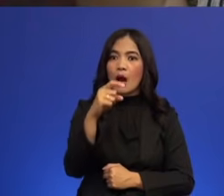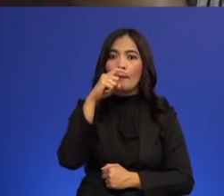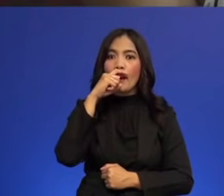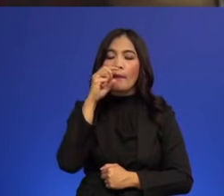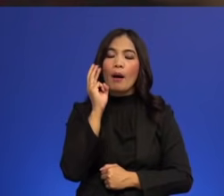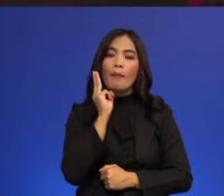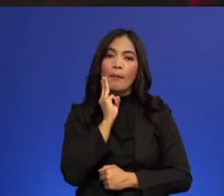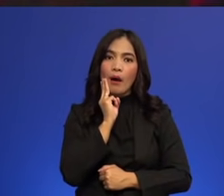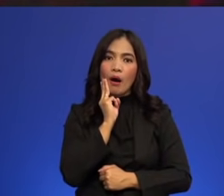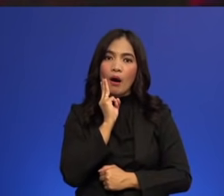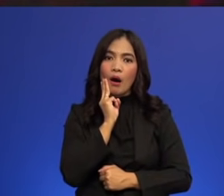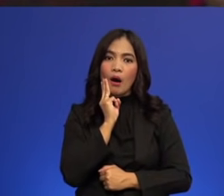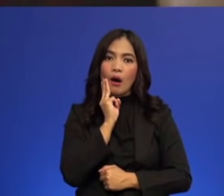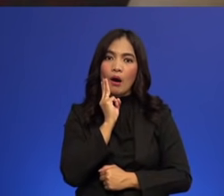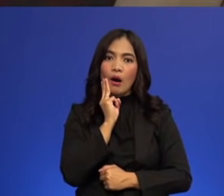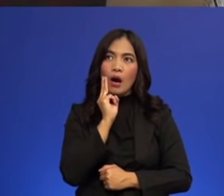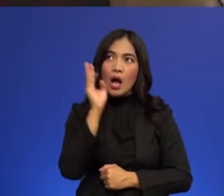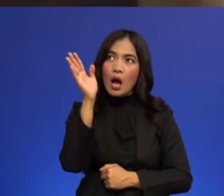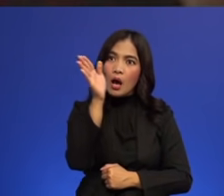mama. Aduh,